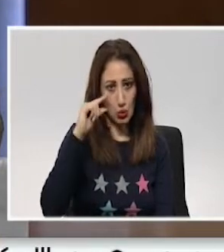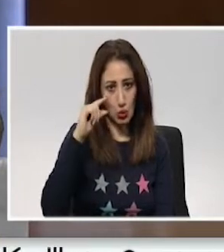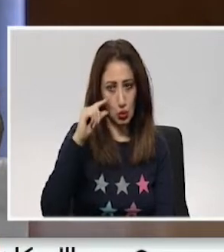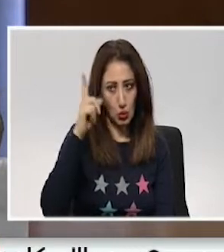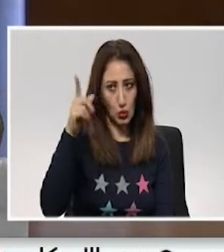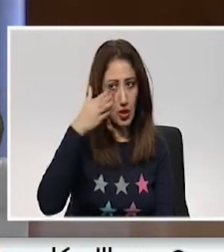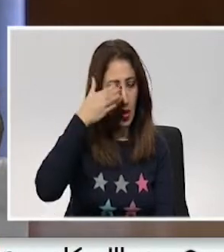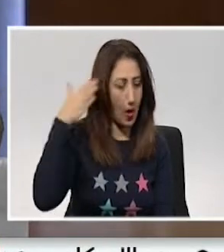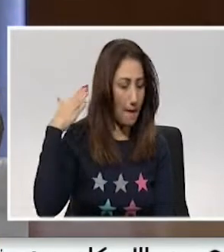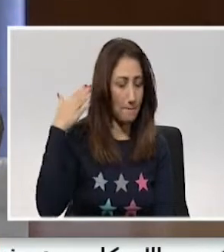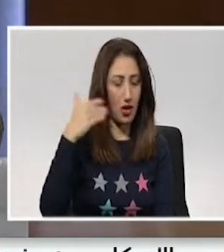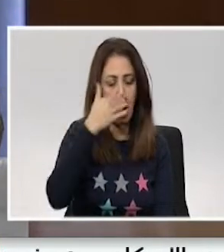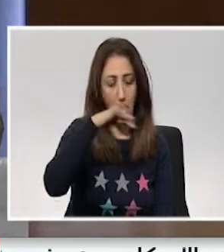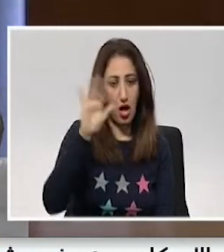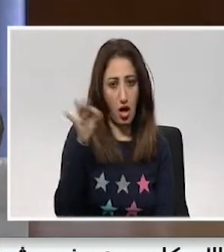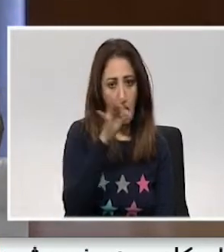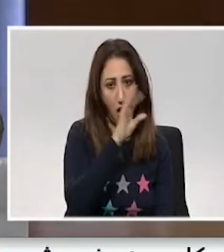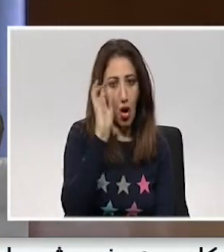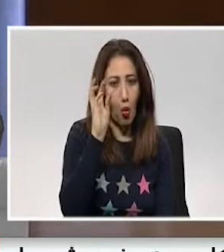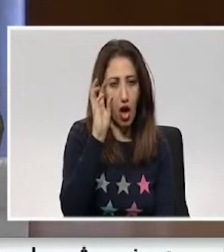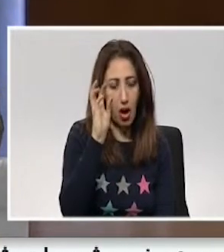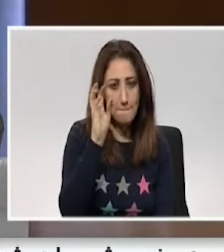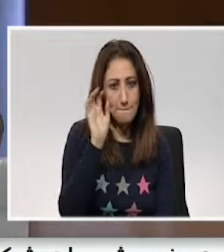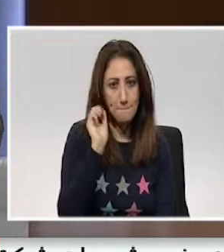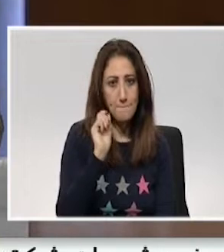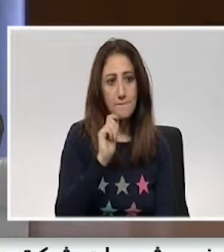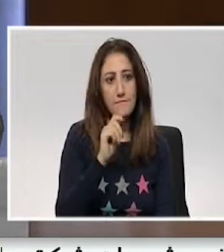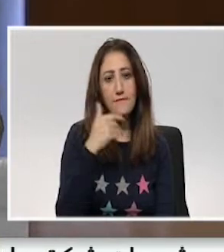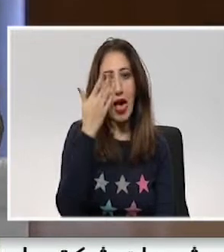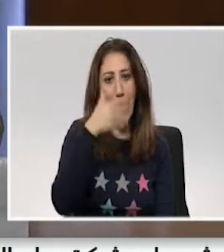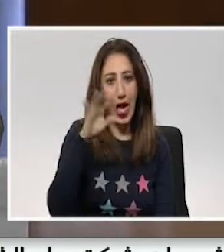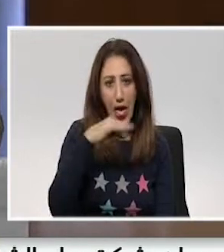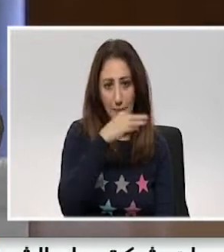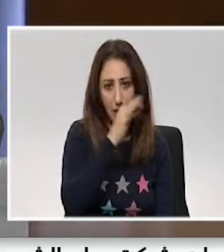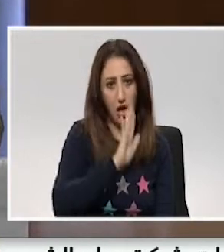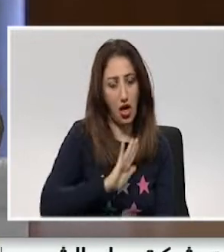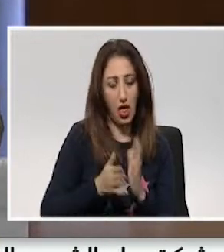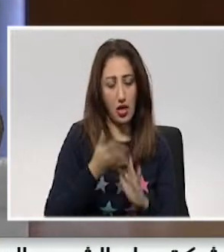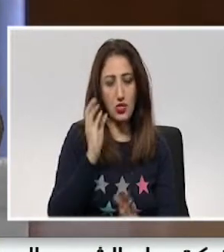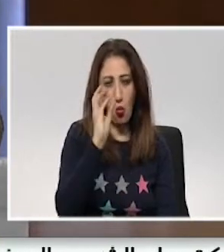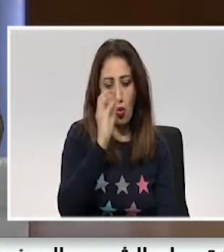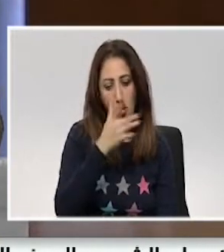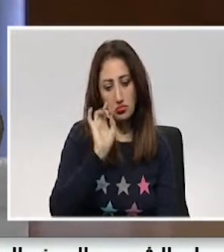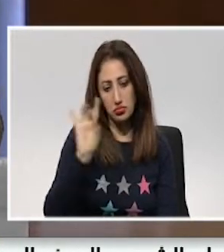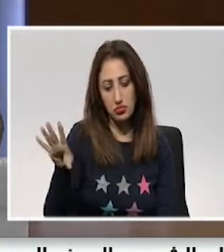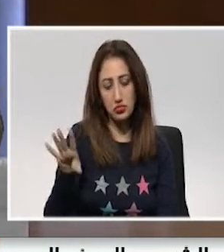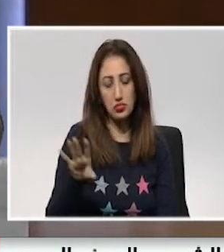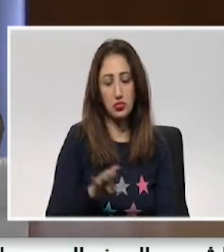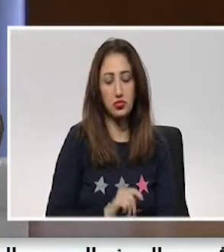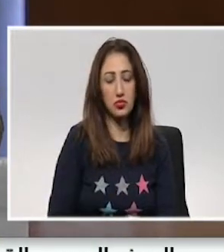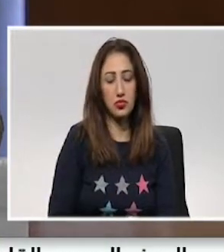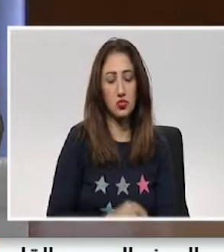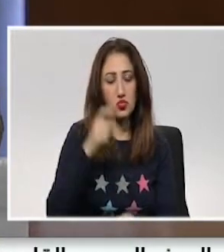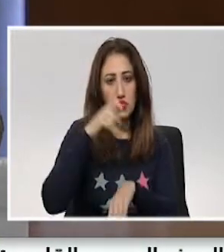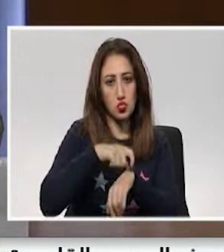البحيري استشاري جراحة الغدد والأورام تم عمل العملية وتم الاستئصال لأم هدى في